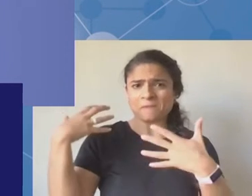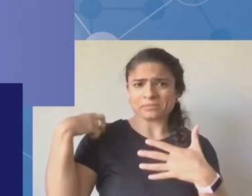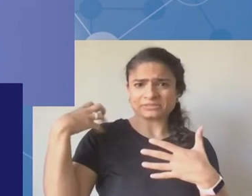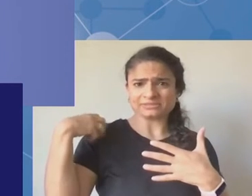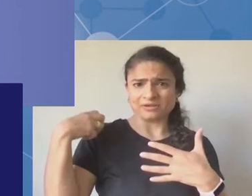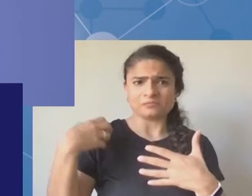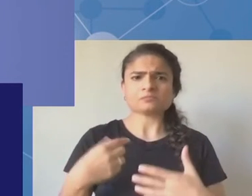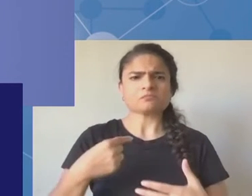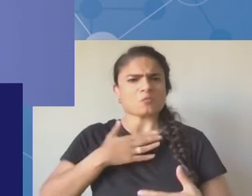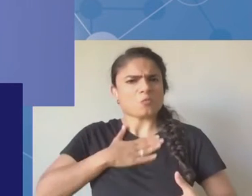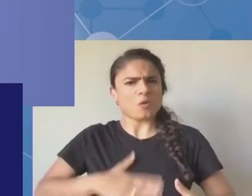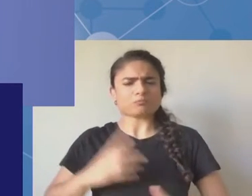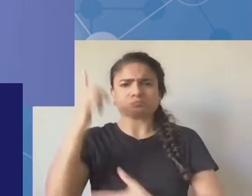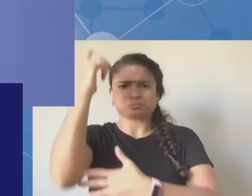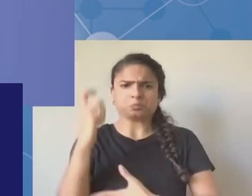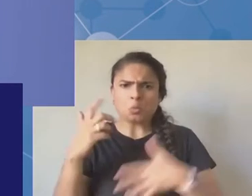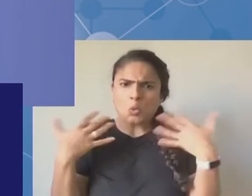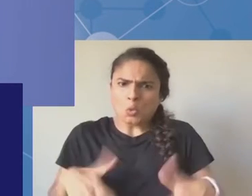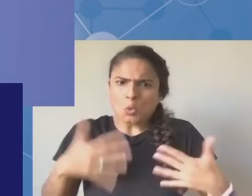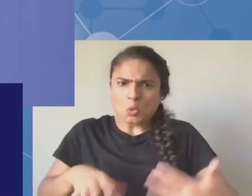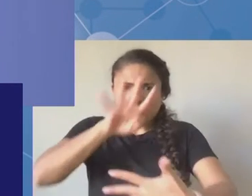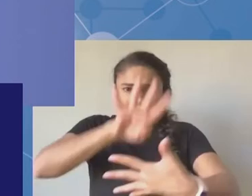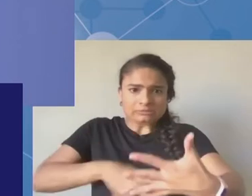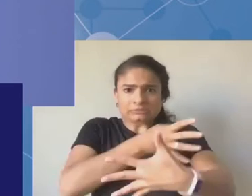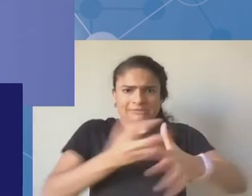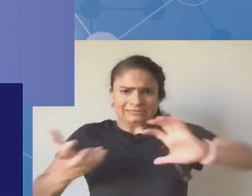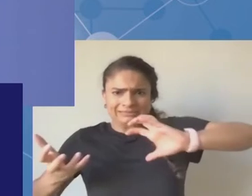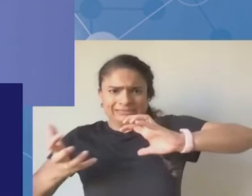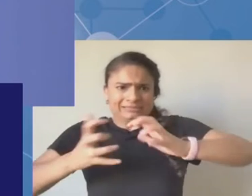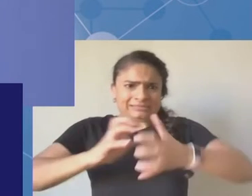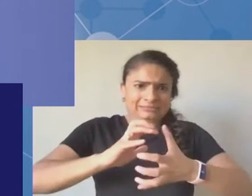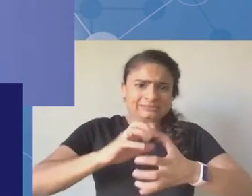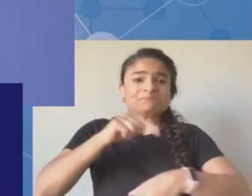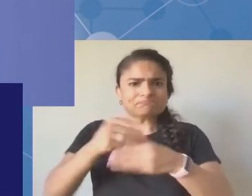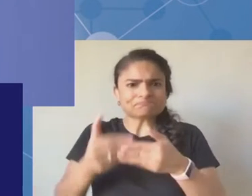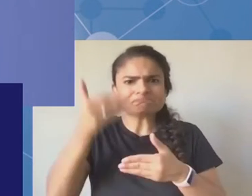саммита. Тогда не бойтесь, представляйтесь, задавайте вопрос,